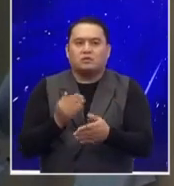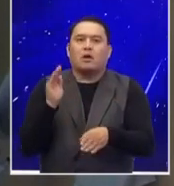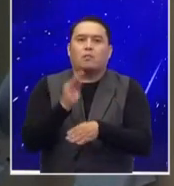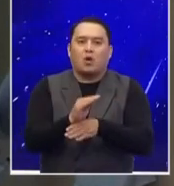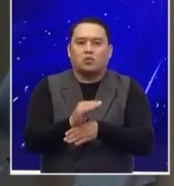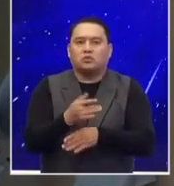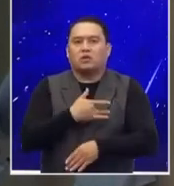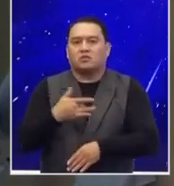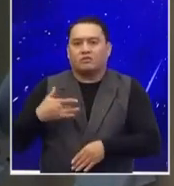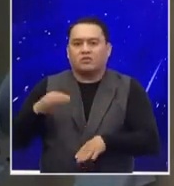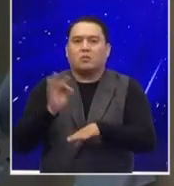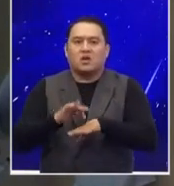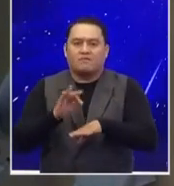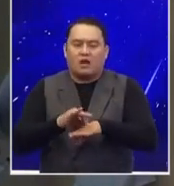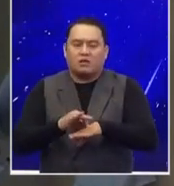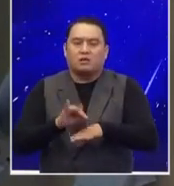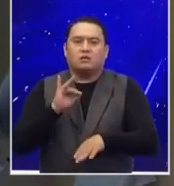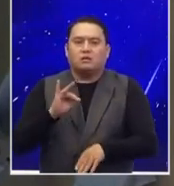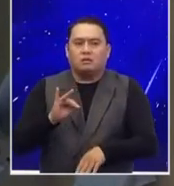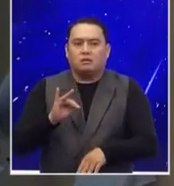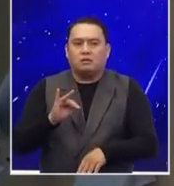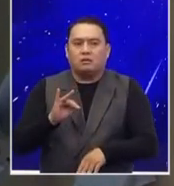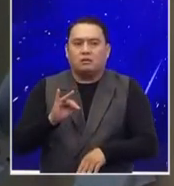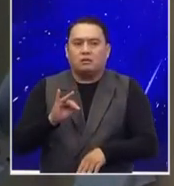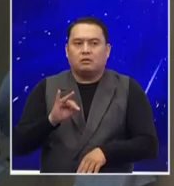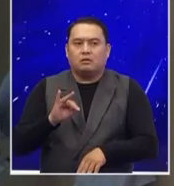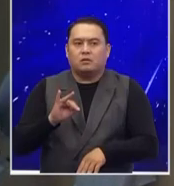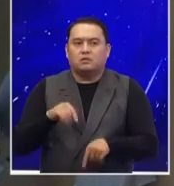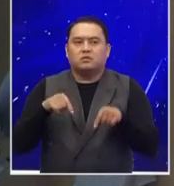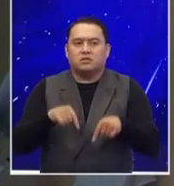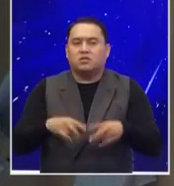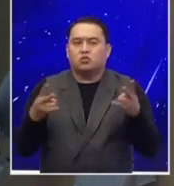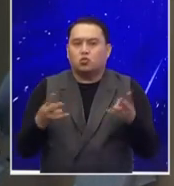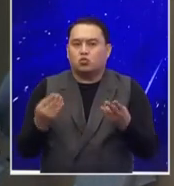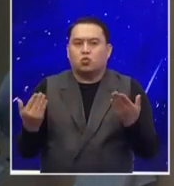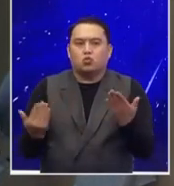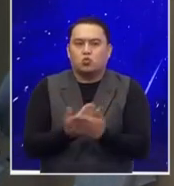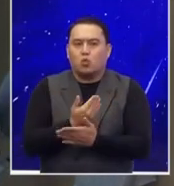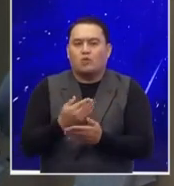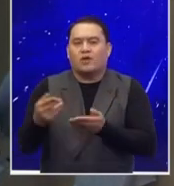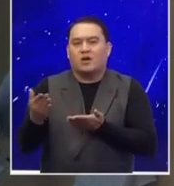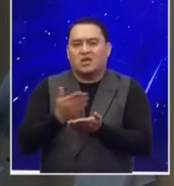для онкодиспансера. И, конечно, здесь необходима новая лучевая